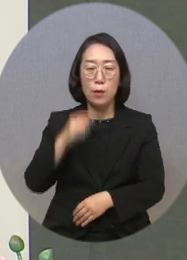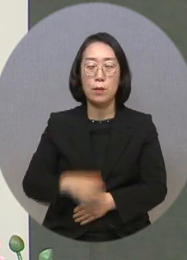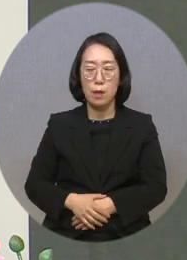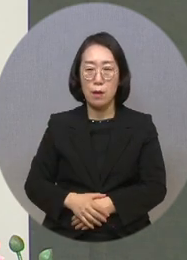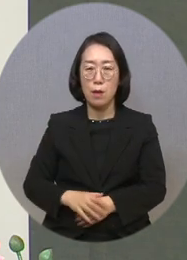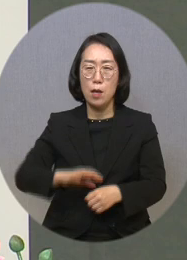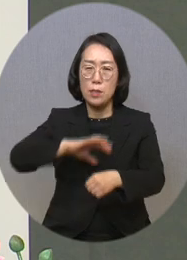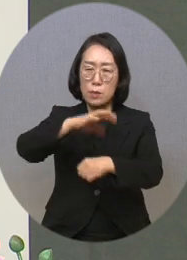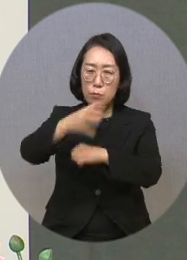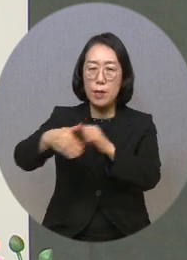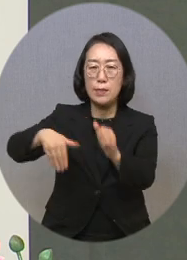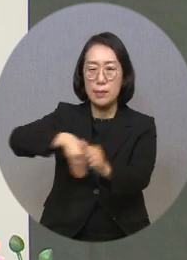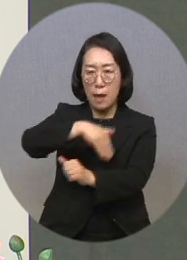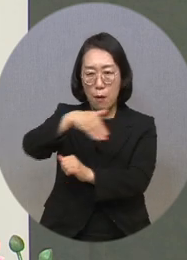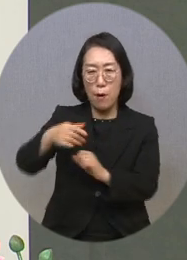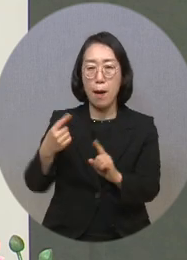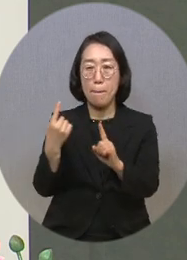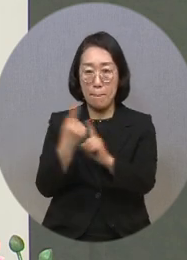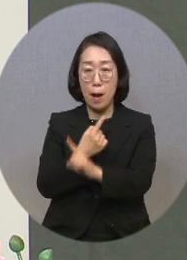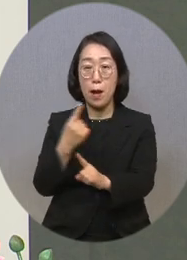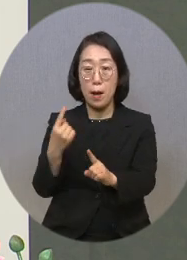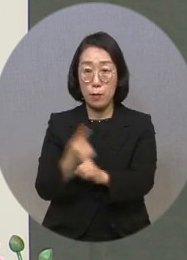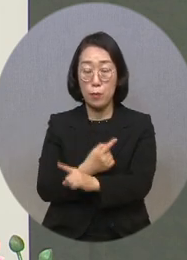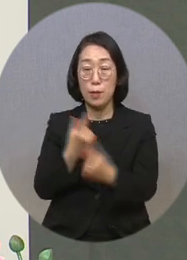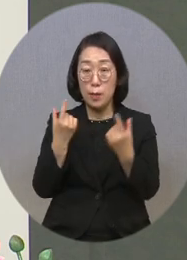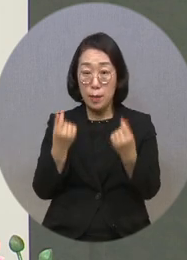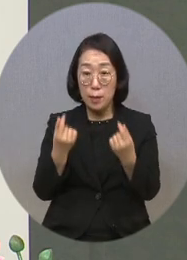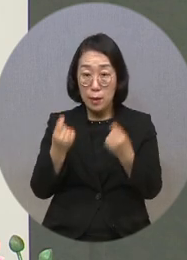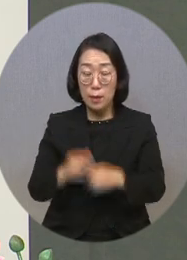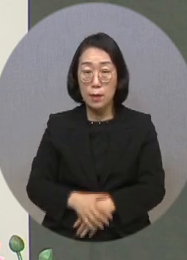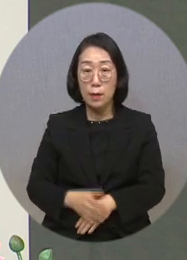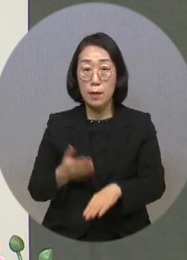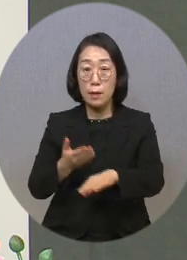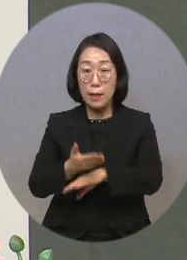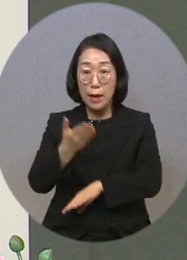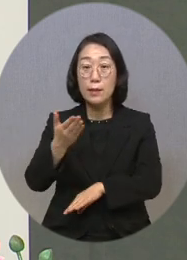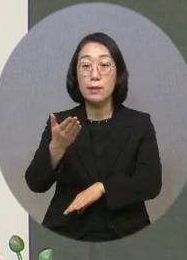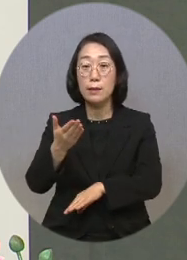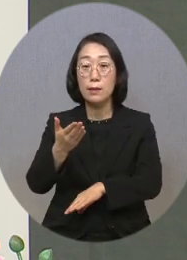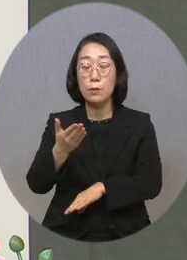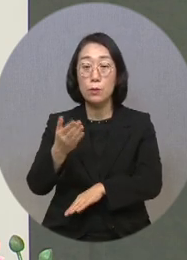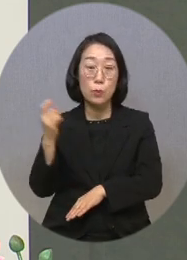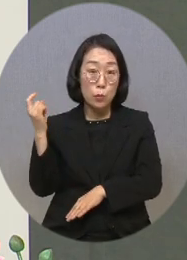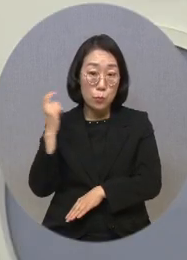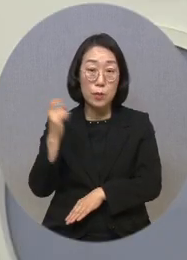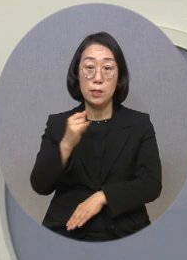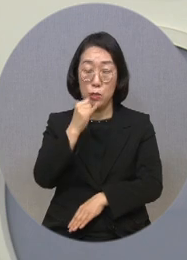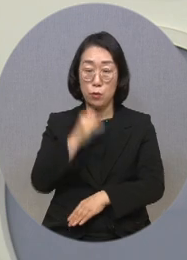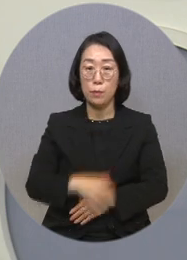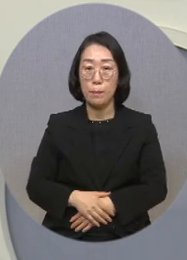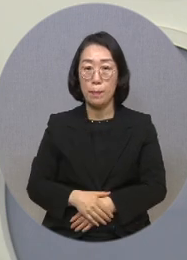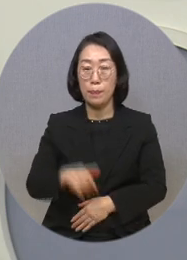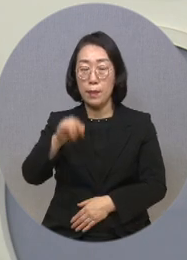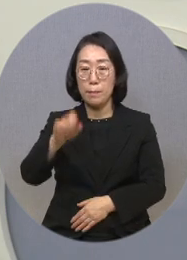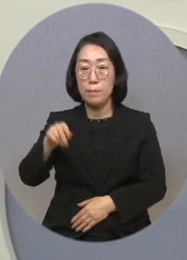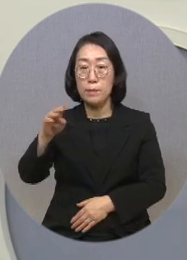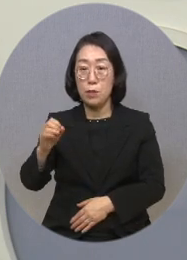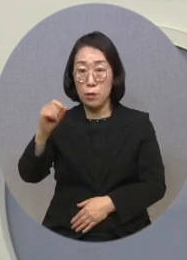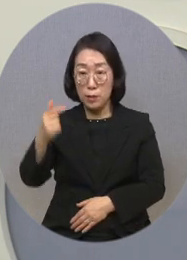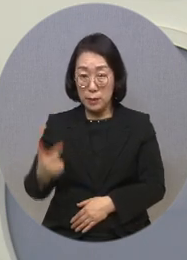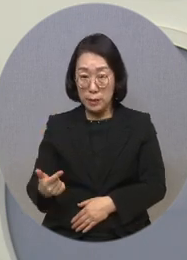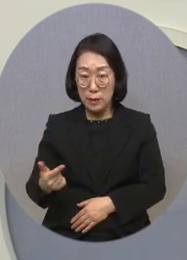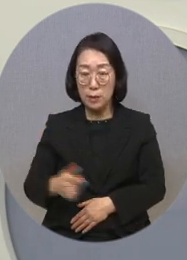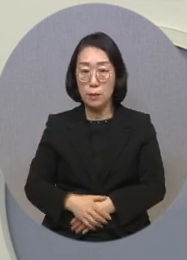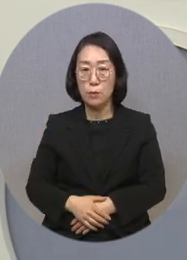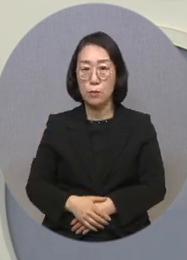변화가 예측되고 있다. 이런 얘기가 외신에서도 간혹 좀 들리고 있거든요. 김정은으로서의 이제